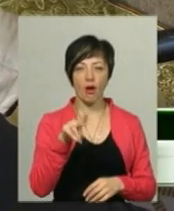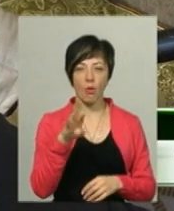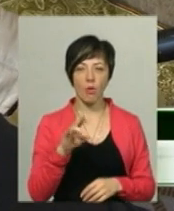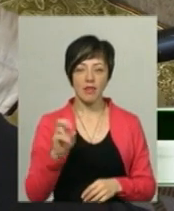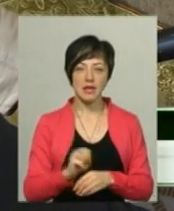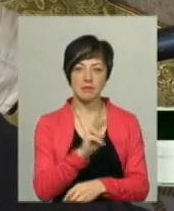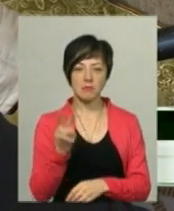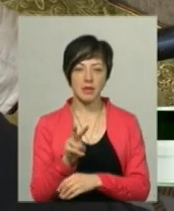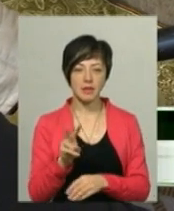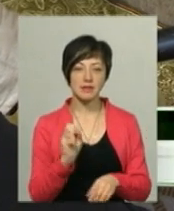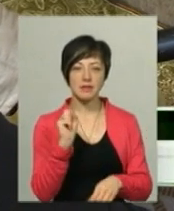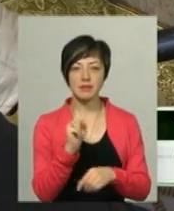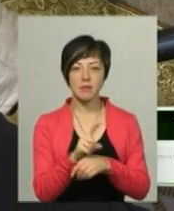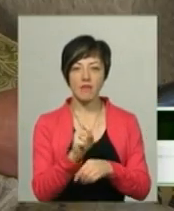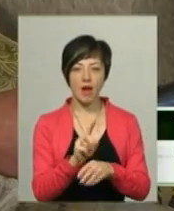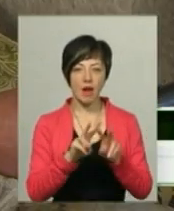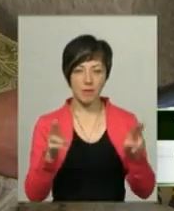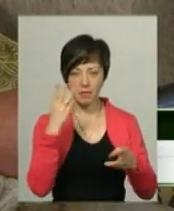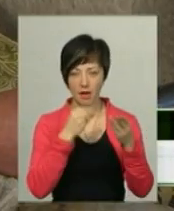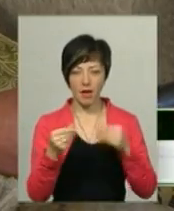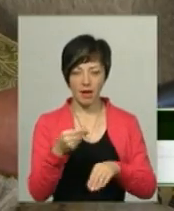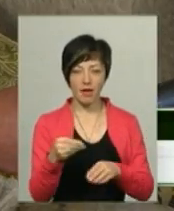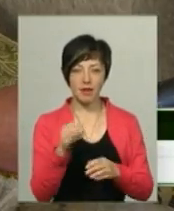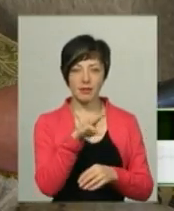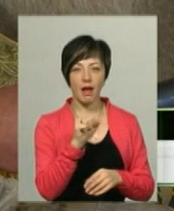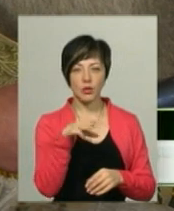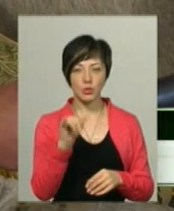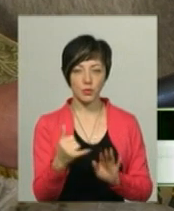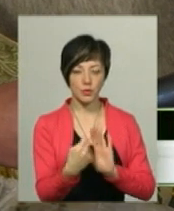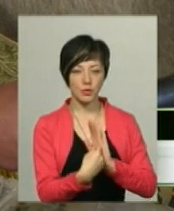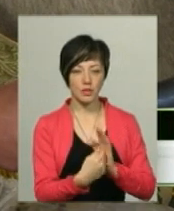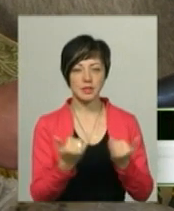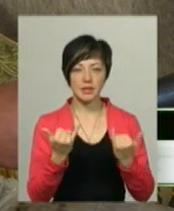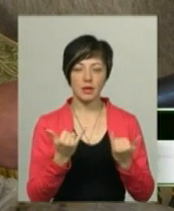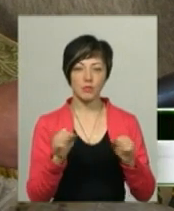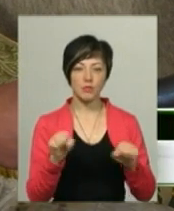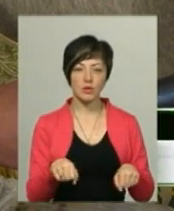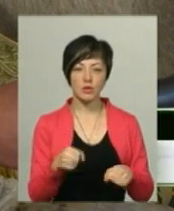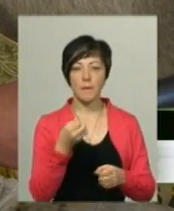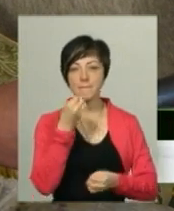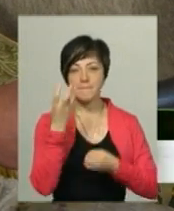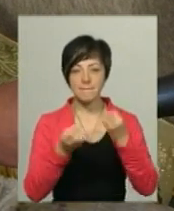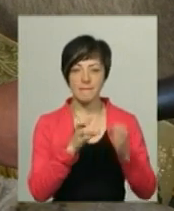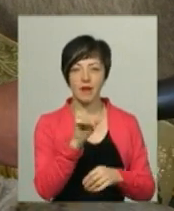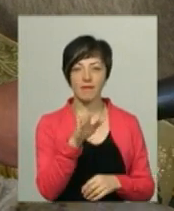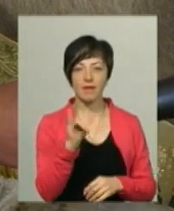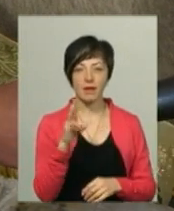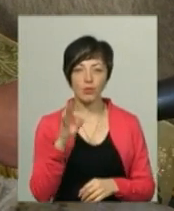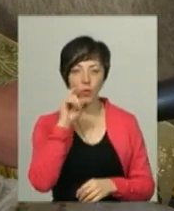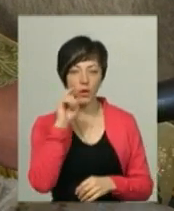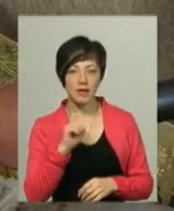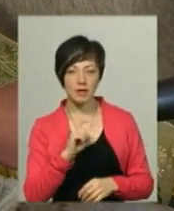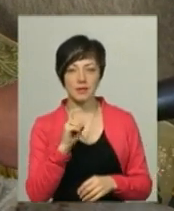найчастіше замовляють імітацію тату. Зараз малюють вже квіти наші сучасні, це може бути і барвінок, да, більше до